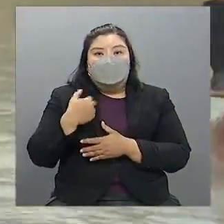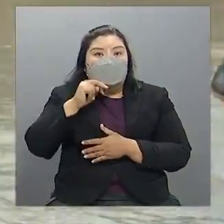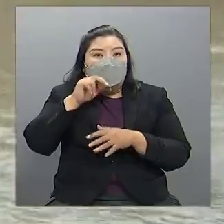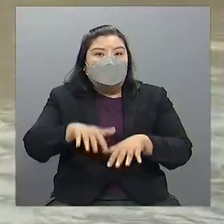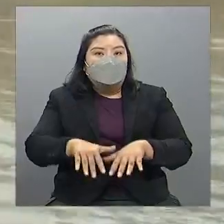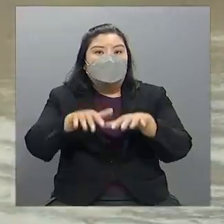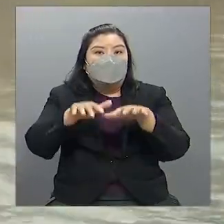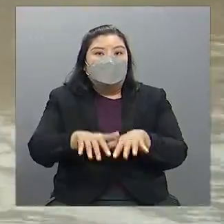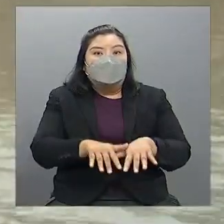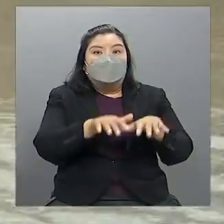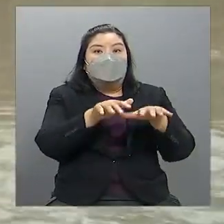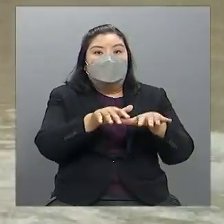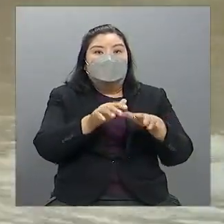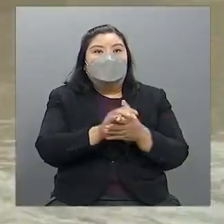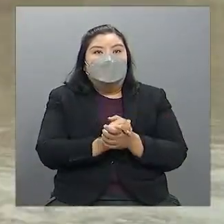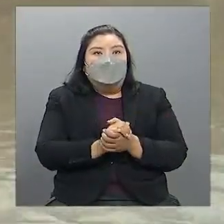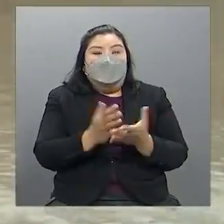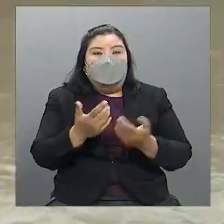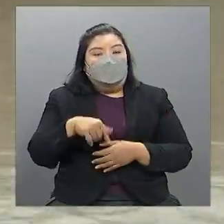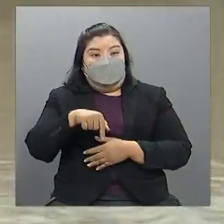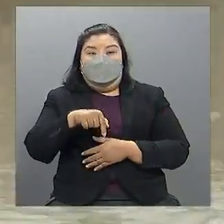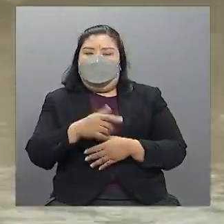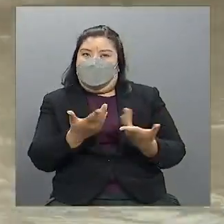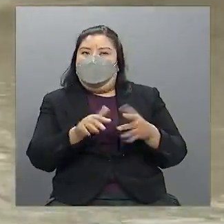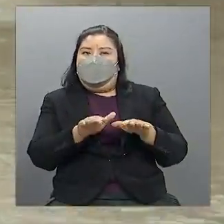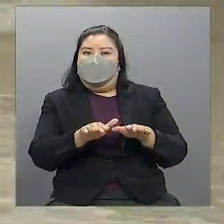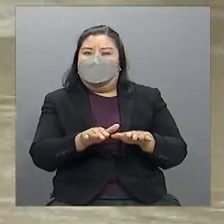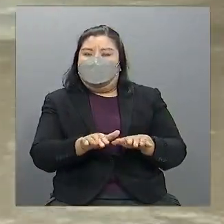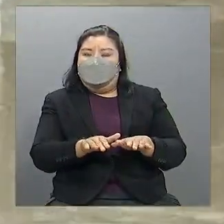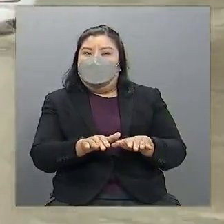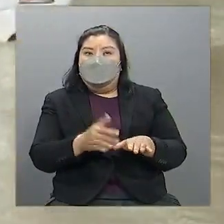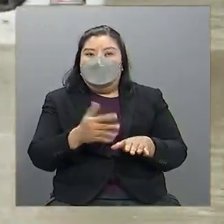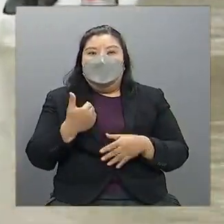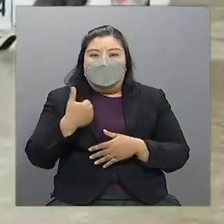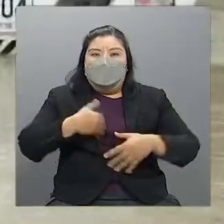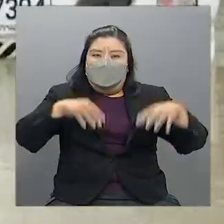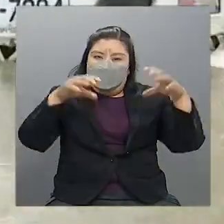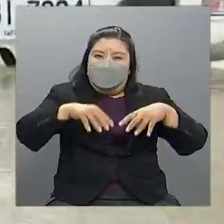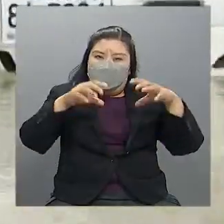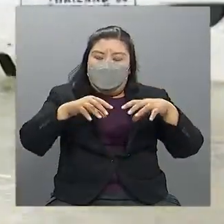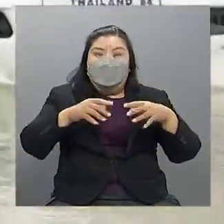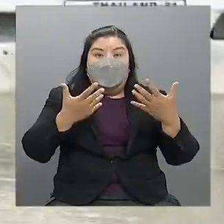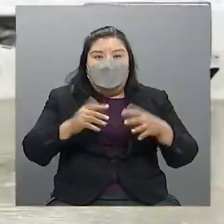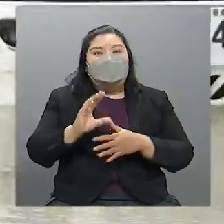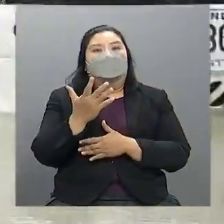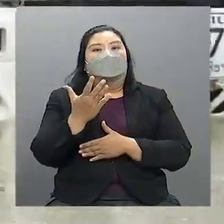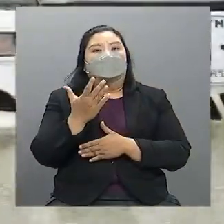าตอนนี้ก็ถือว่าลดระดับลงแล้วอย่างต่อเนื่องค่ะรวมทั้งสภาพอากาศก็ไม่มีฝนมาเพิ่มเติมค่ะห